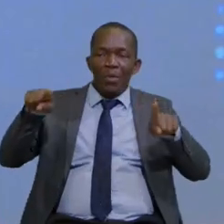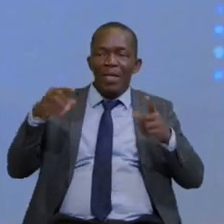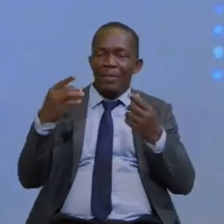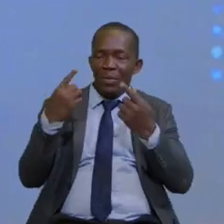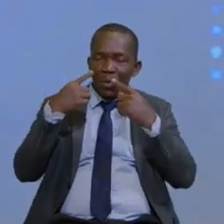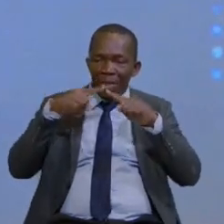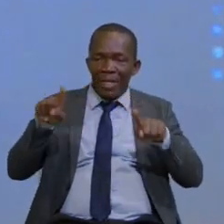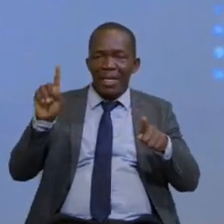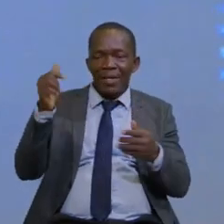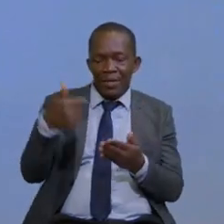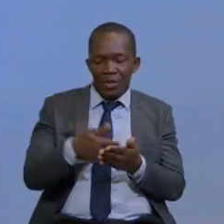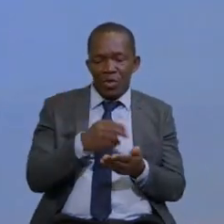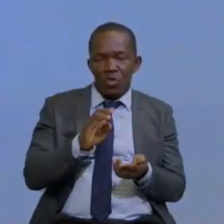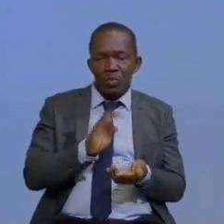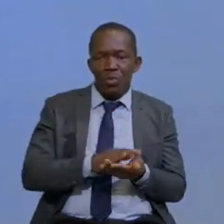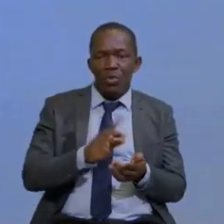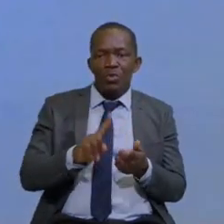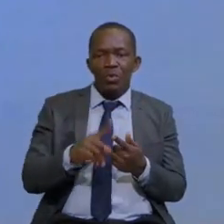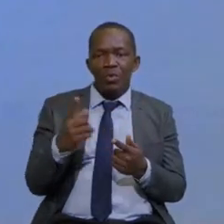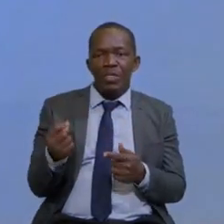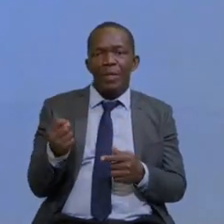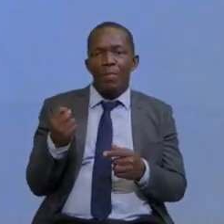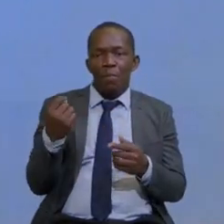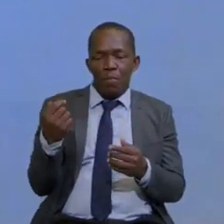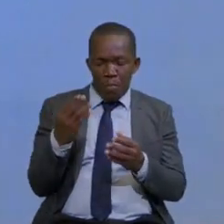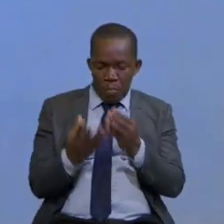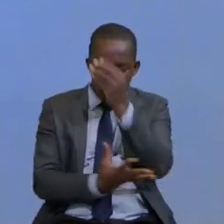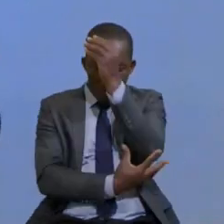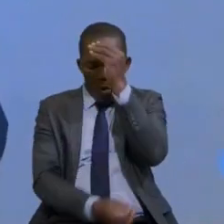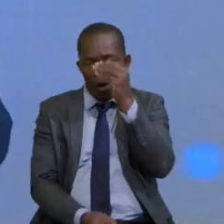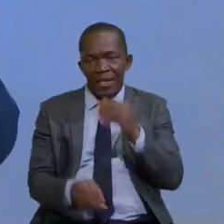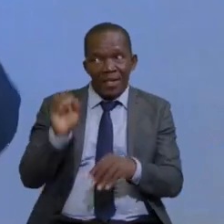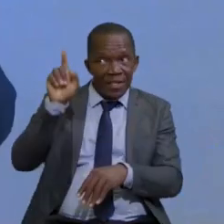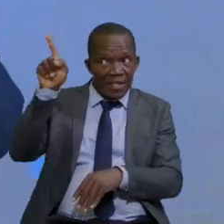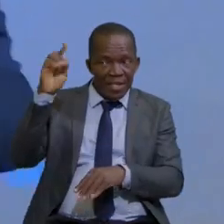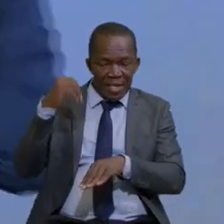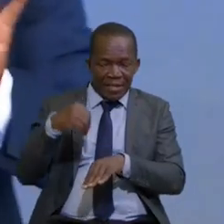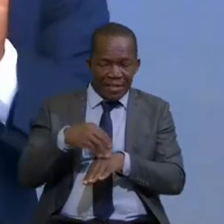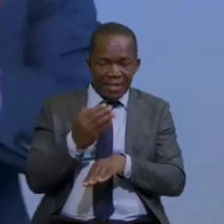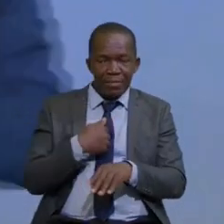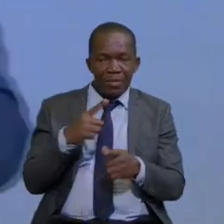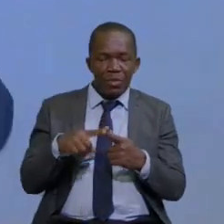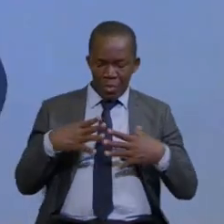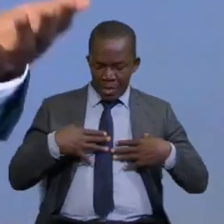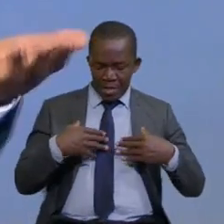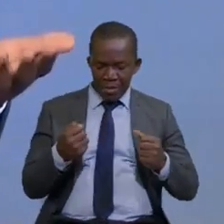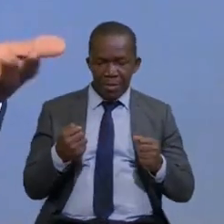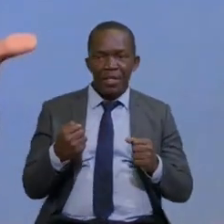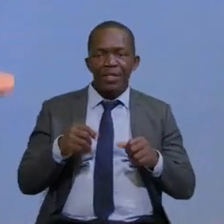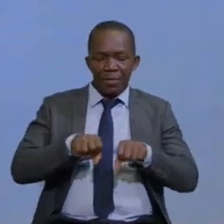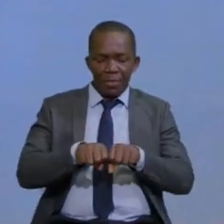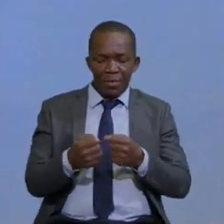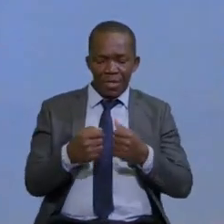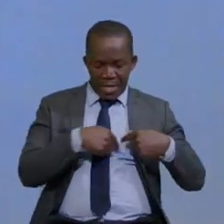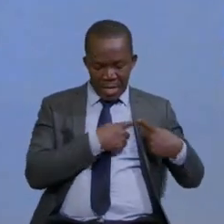pour annoncer la bonne nouvelle aux pauvres. Il m'a envoyé le cœur brisé, son autorité. Son